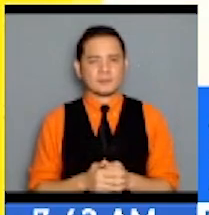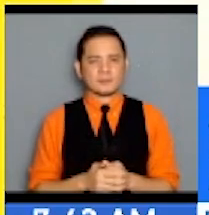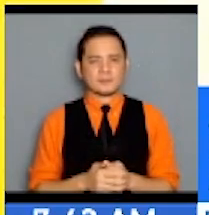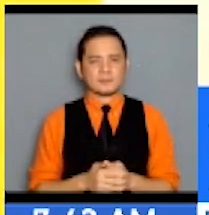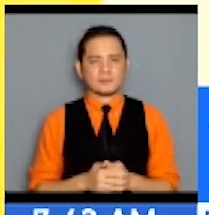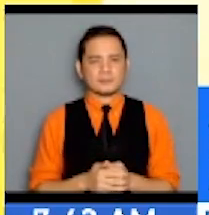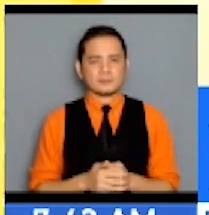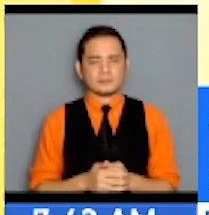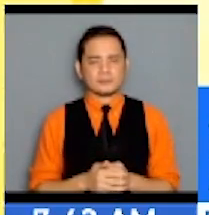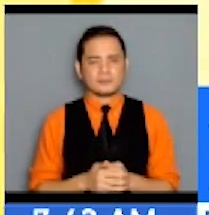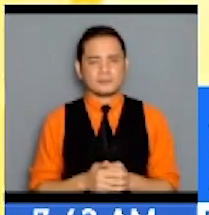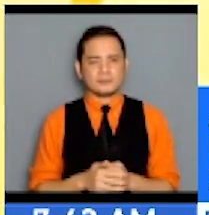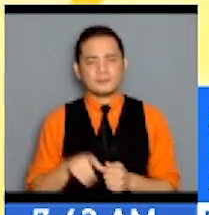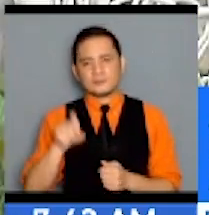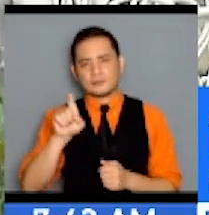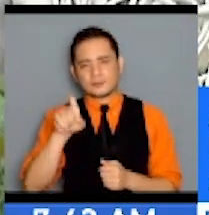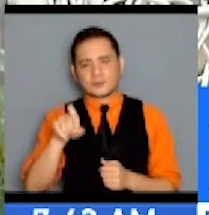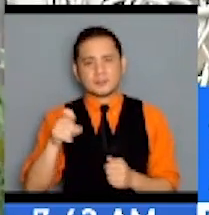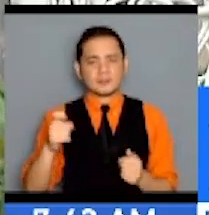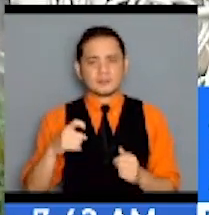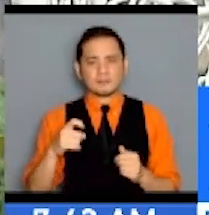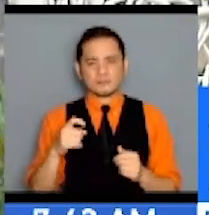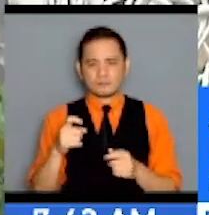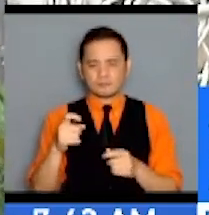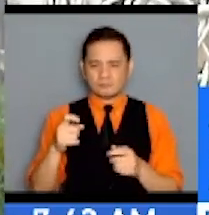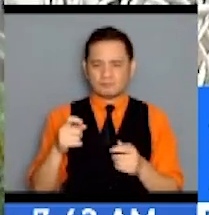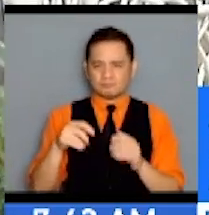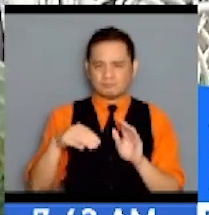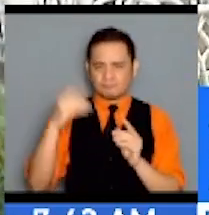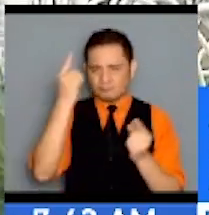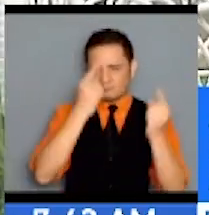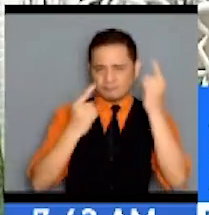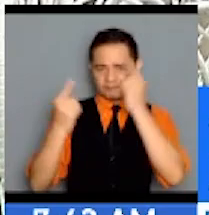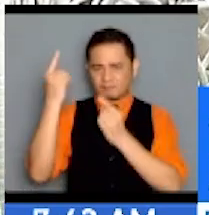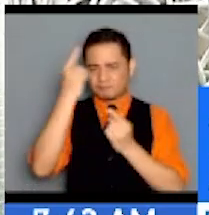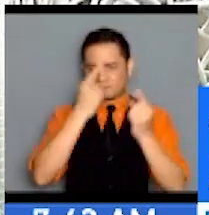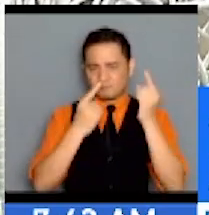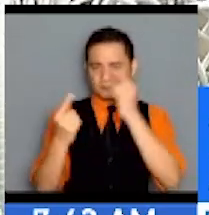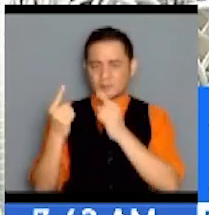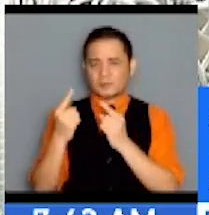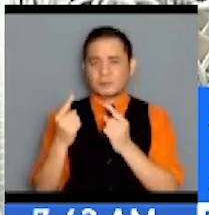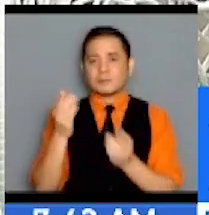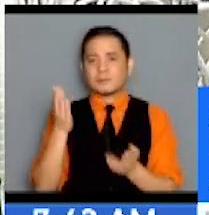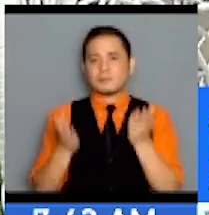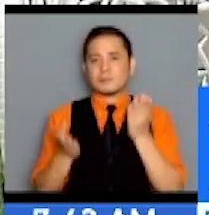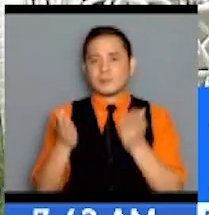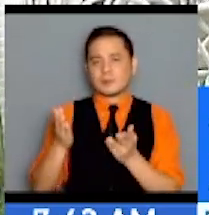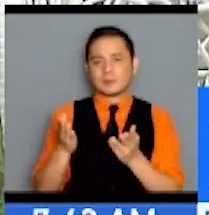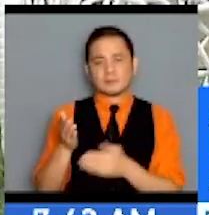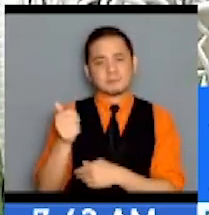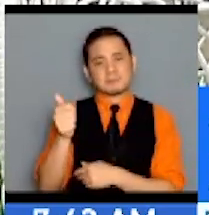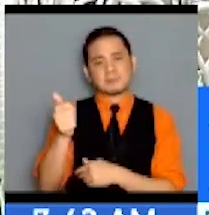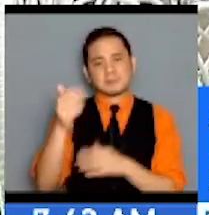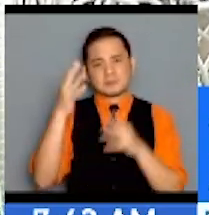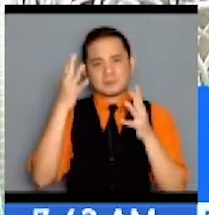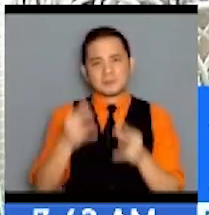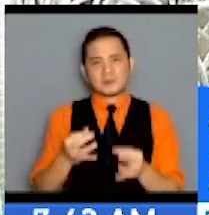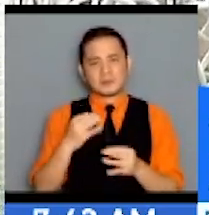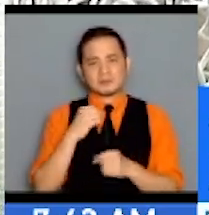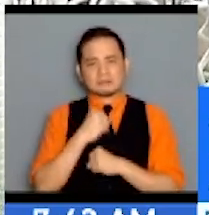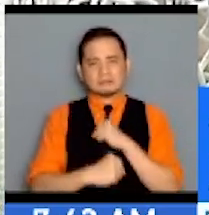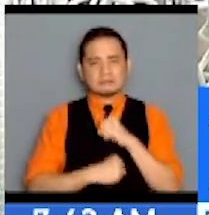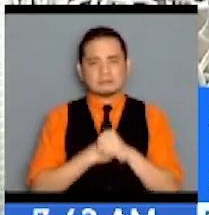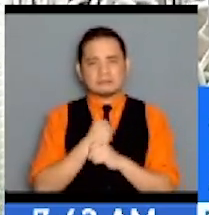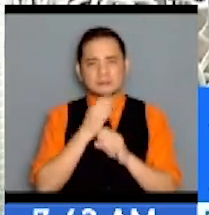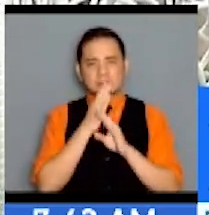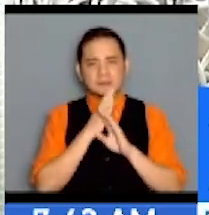aggrieved party na asawa na baka naman mas gusto ng mag-suffer na lang in silence kaysa mag-undergo ng skandalo